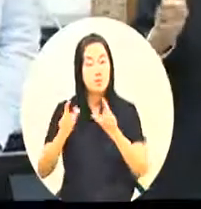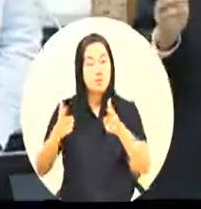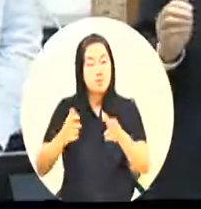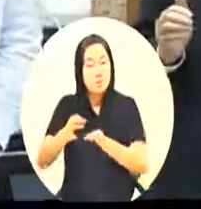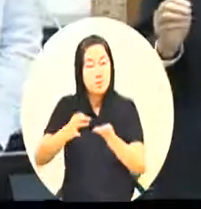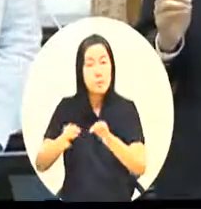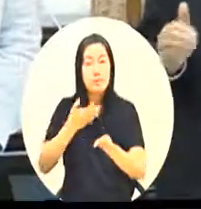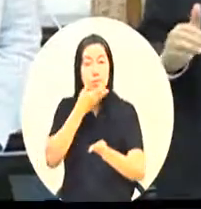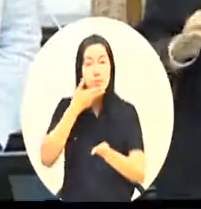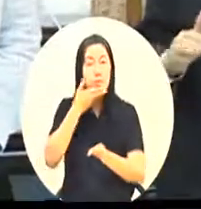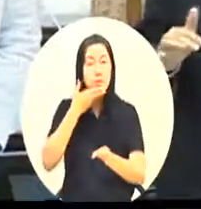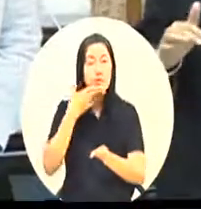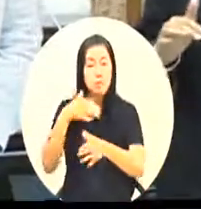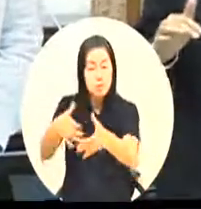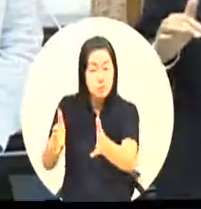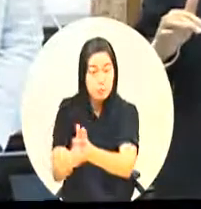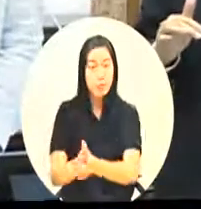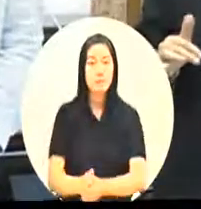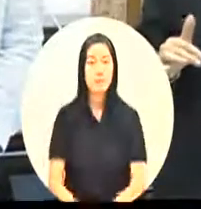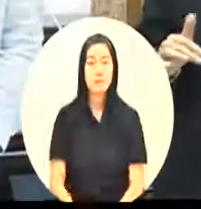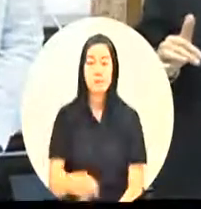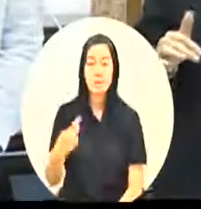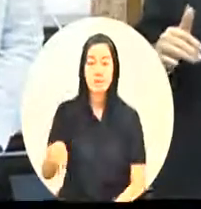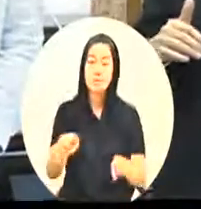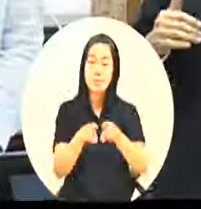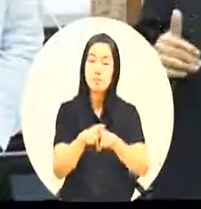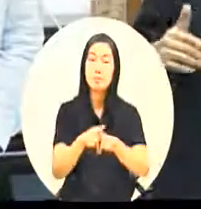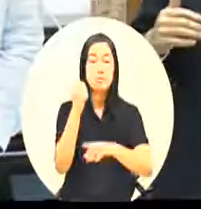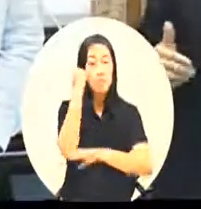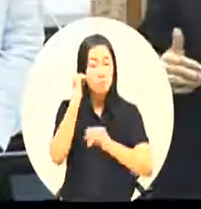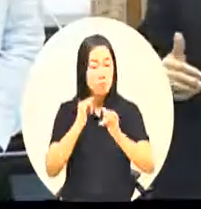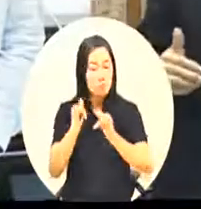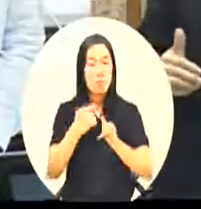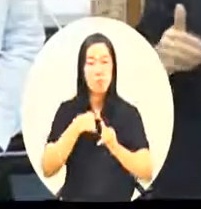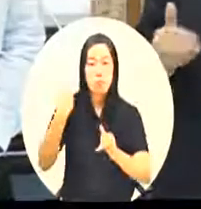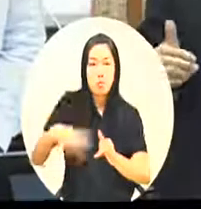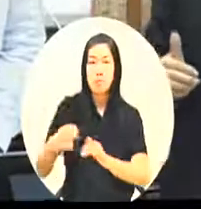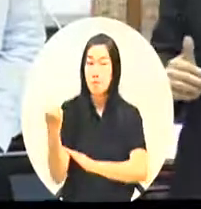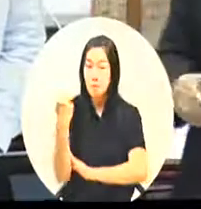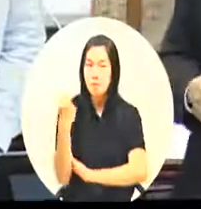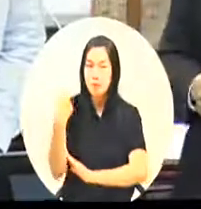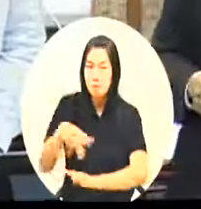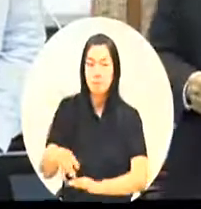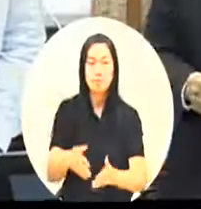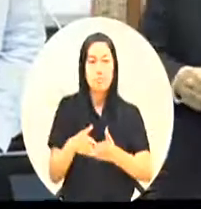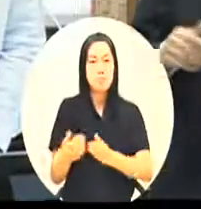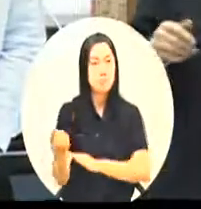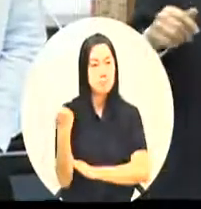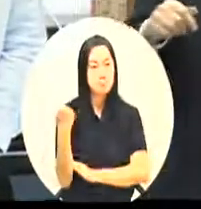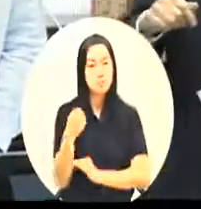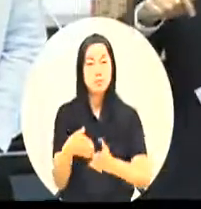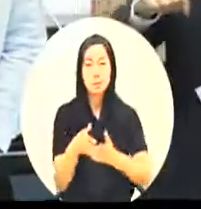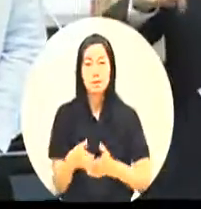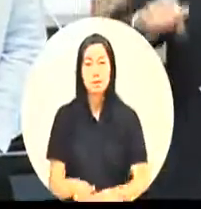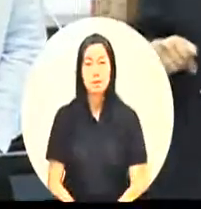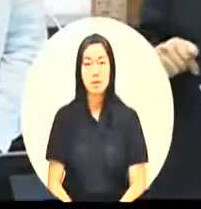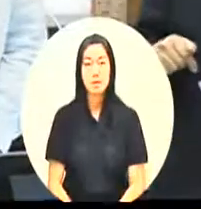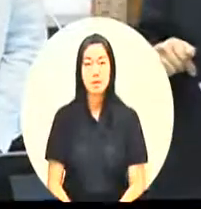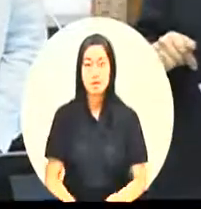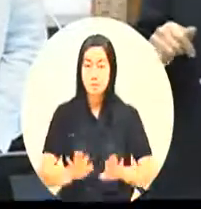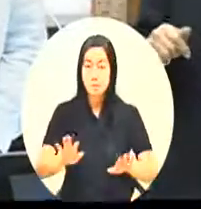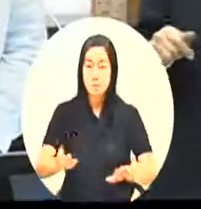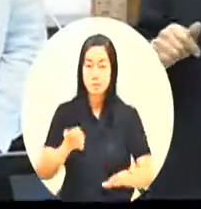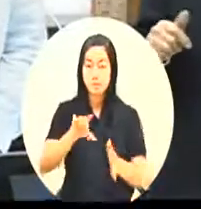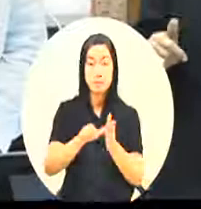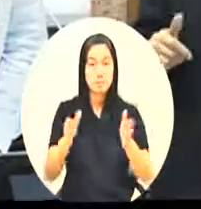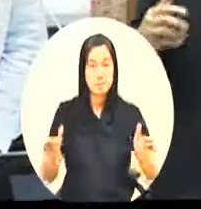哈。对于一般的居民部分，我们还得要再努力，真的是还得要再努力。那所以我们目前进了一个阶段，就